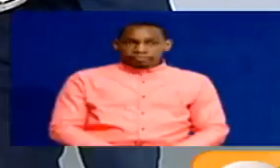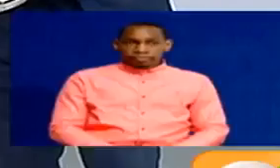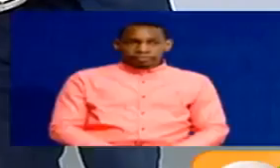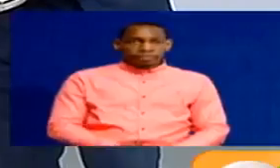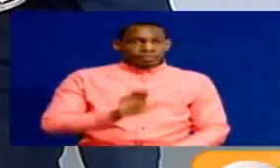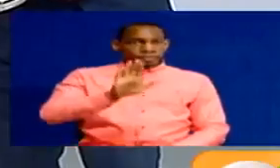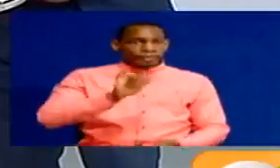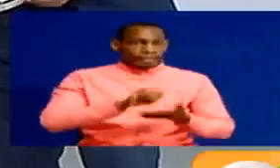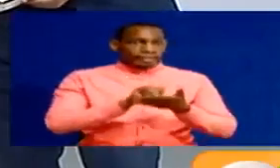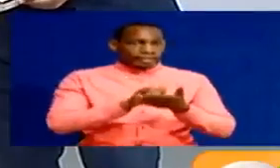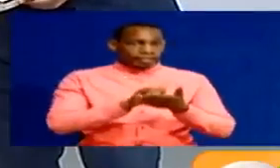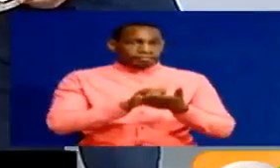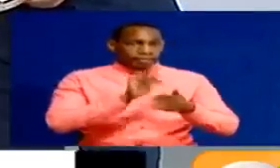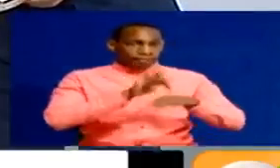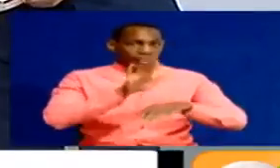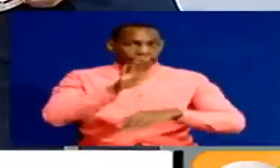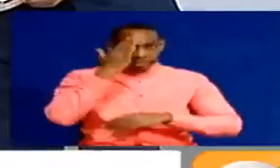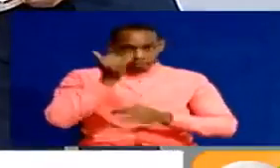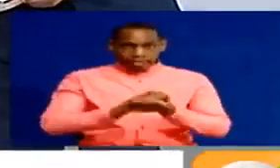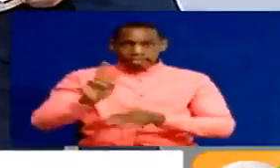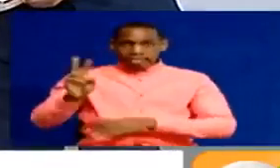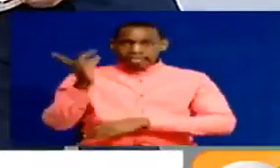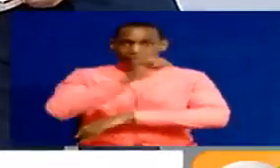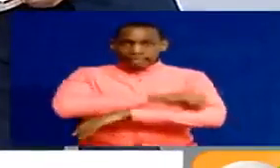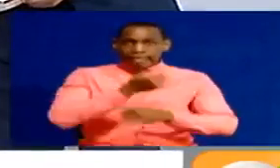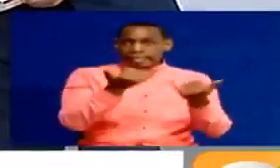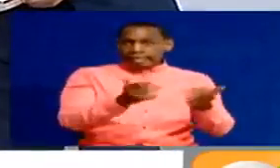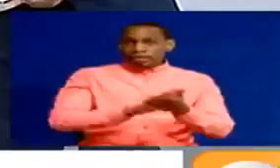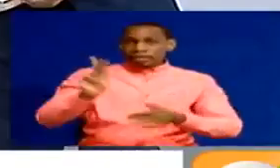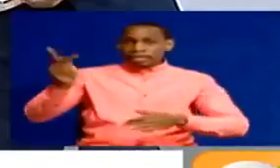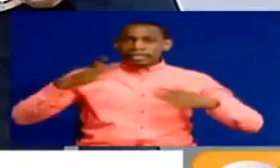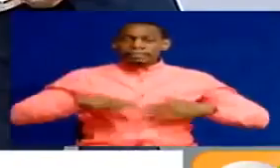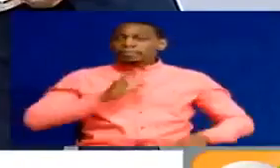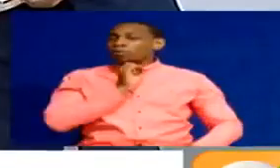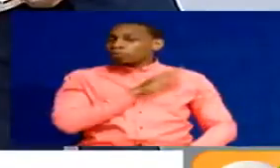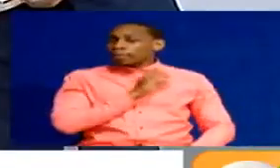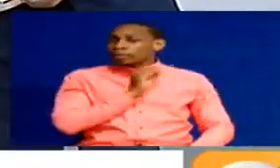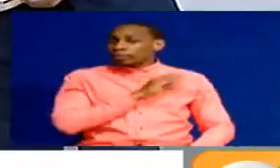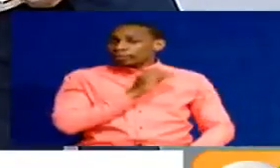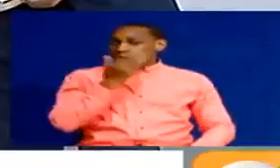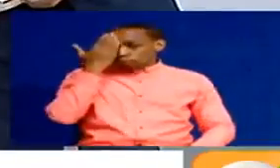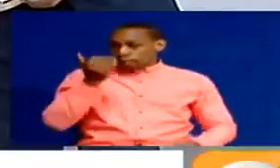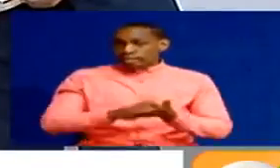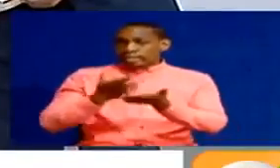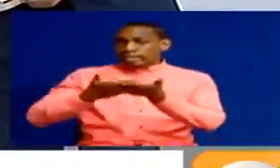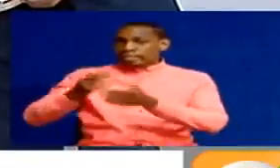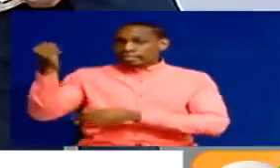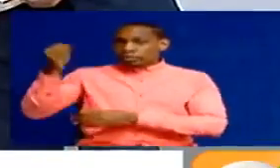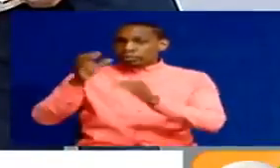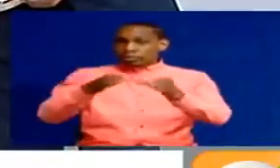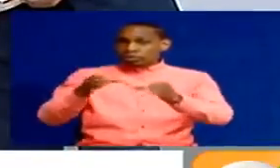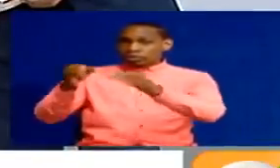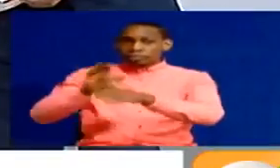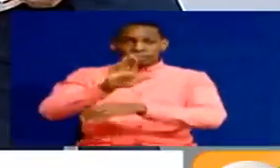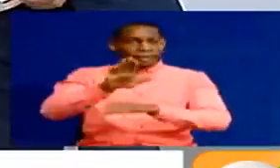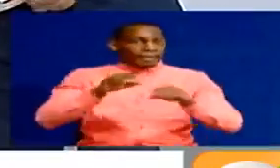Mtazamaji, sijui kama haya yamekukuta wewe kwa hivi sasa, kwani kwa siku ya pili sasa Wakenya umeendelea kulalamikia usajili wao kwenye vyama vya